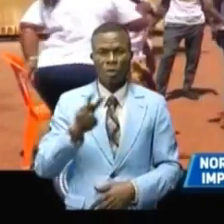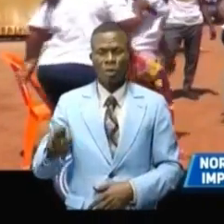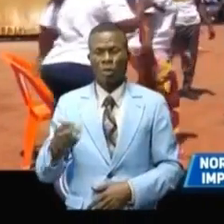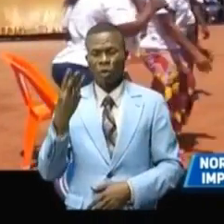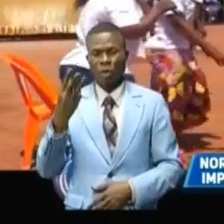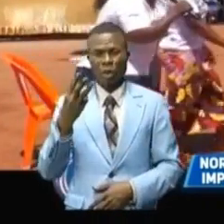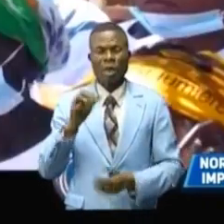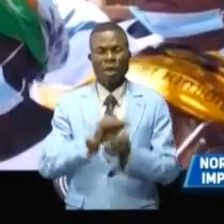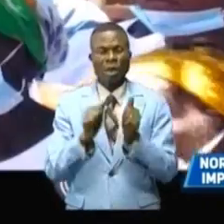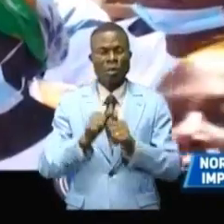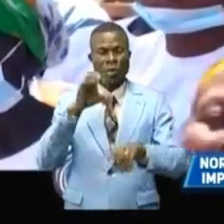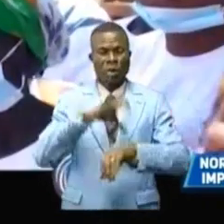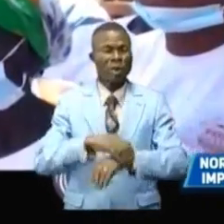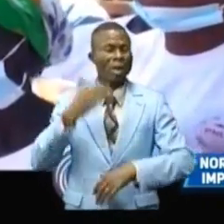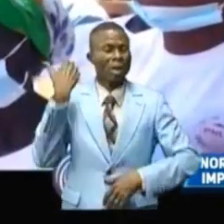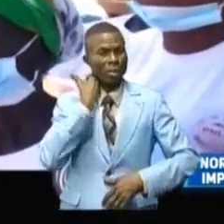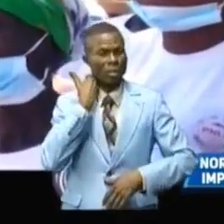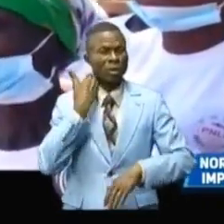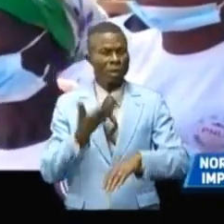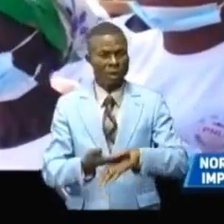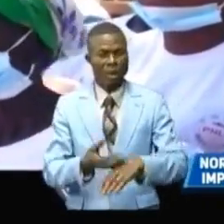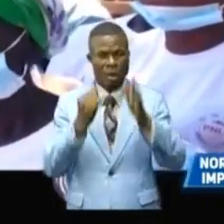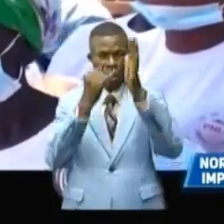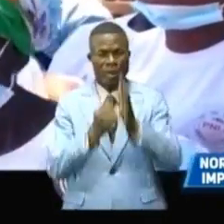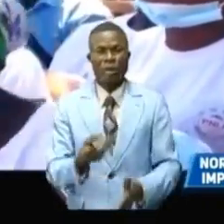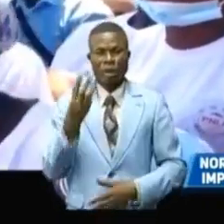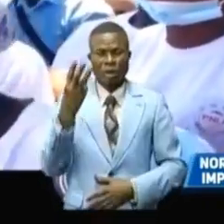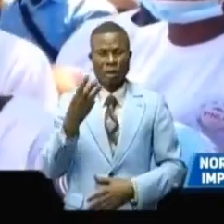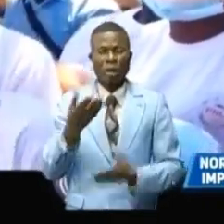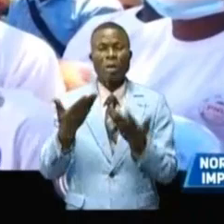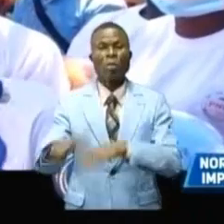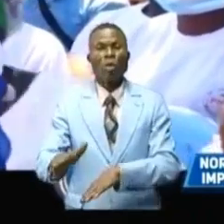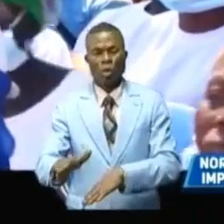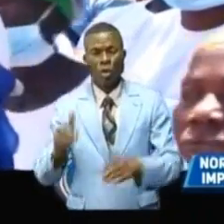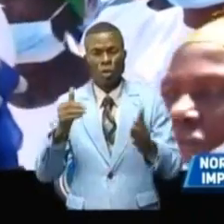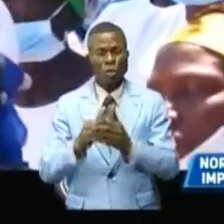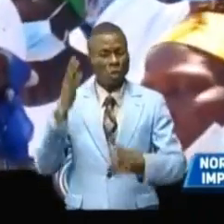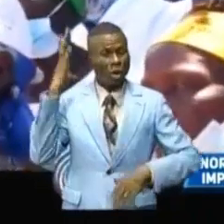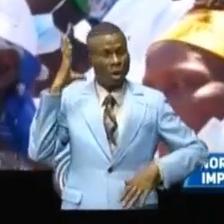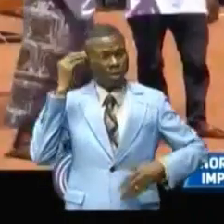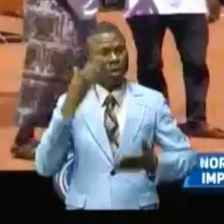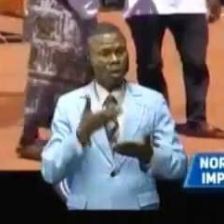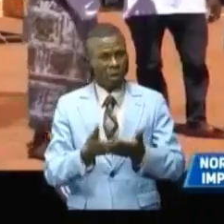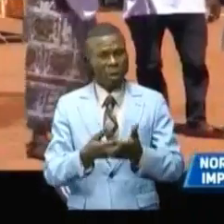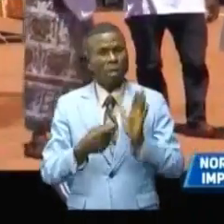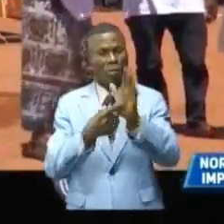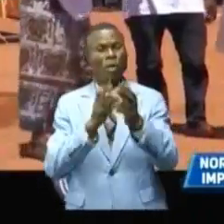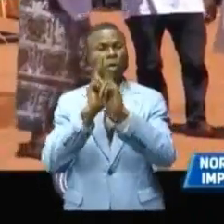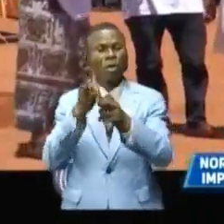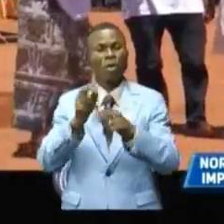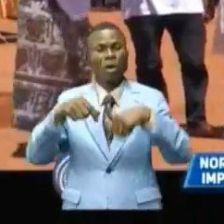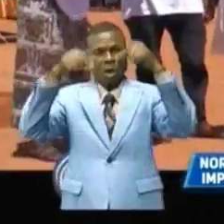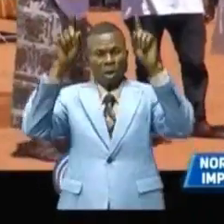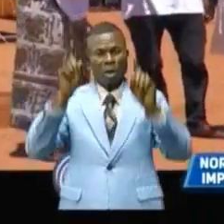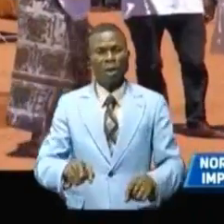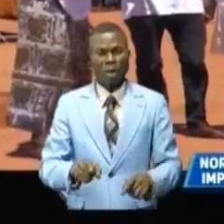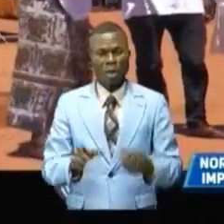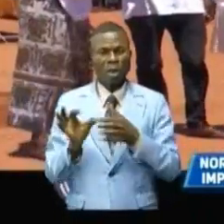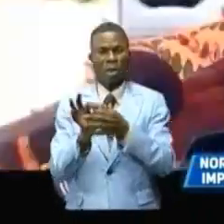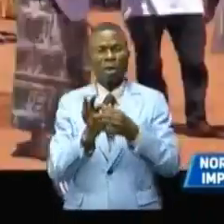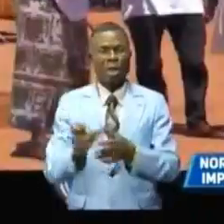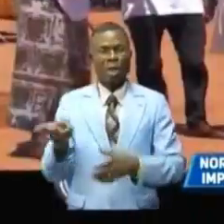992,484 cas de paludisme confirmés et 603 décès dus à cette maladie, indique les rapports annuels de la